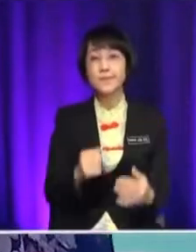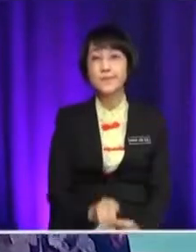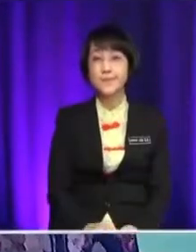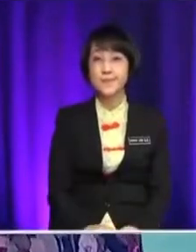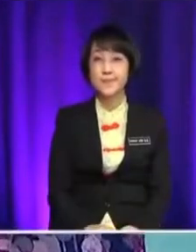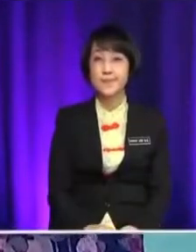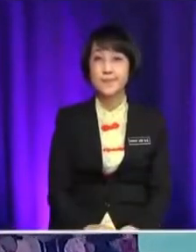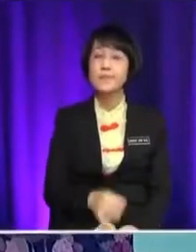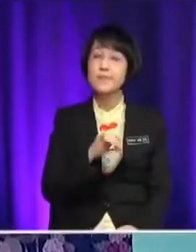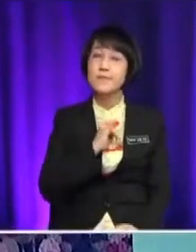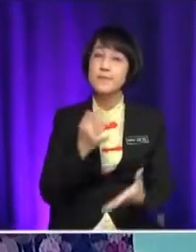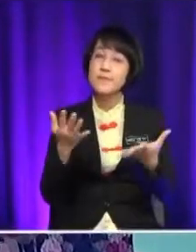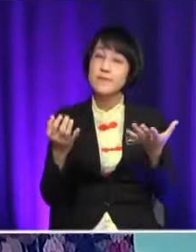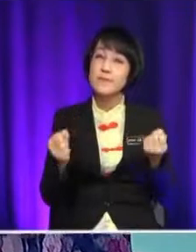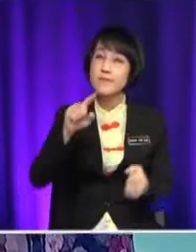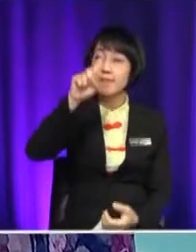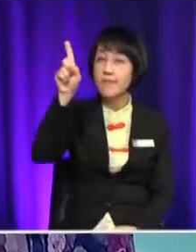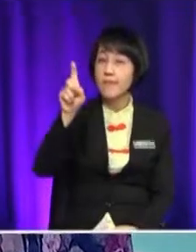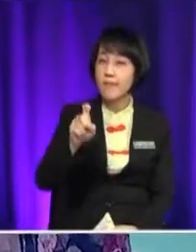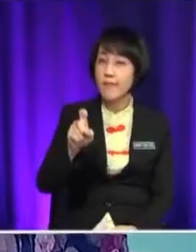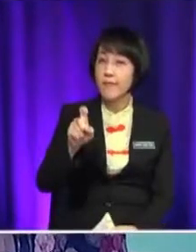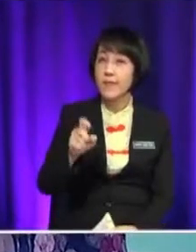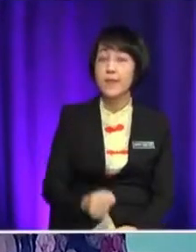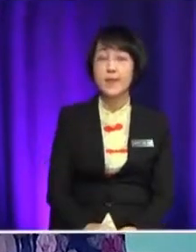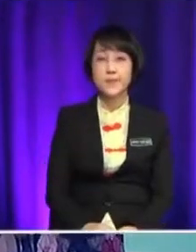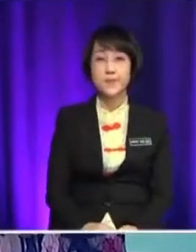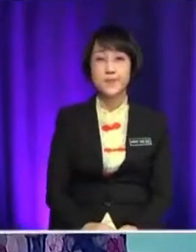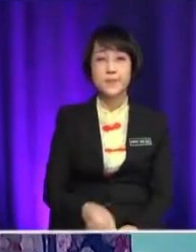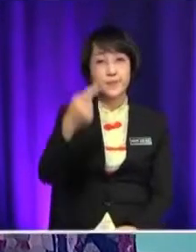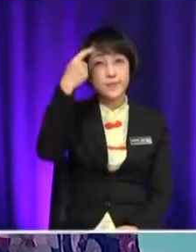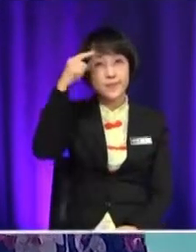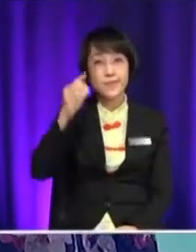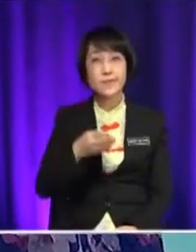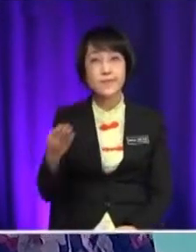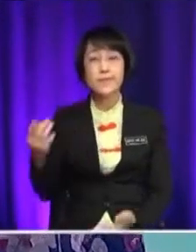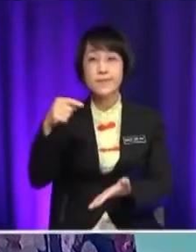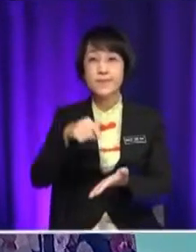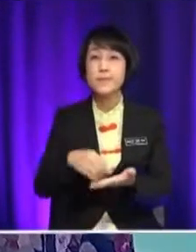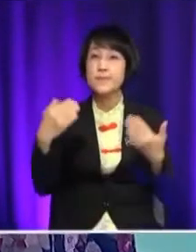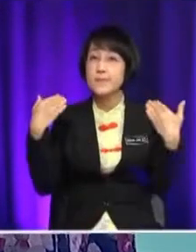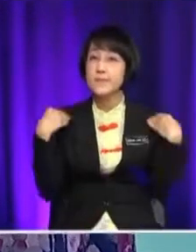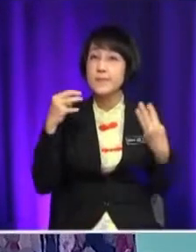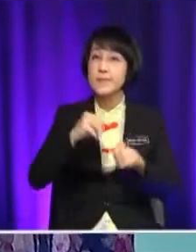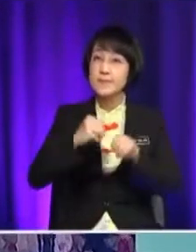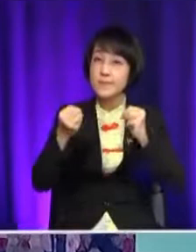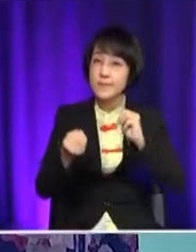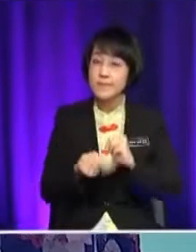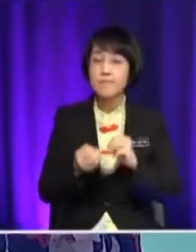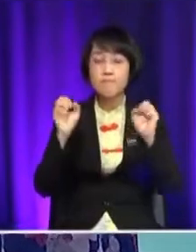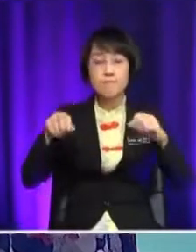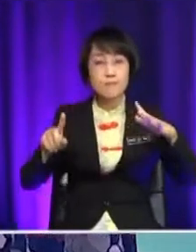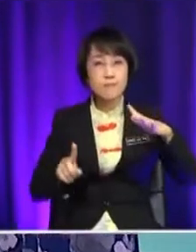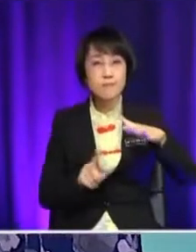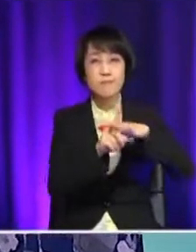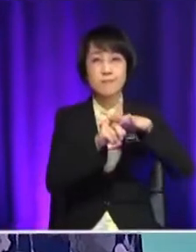seterusnya, saya nak tanya, agaknya lah kan, untuk bahan ini, ada tak masalah yang boleh ditimbulkan? Silakan,